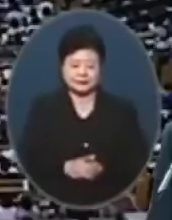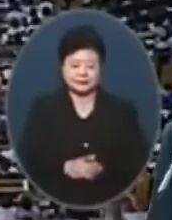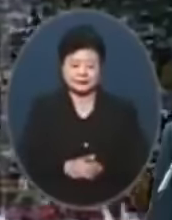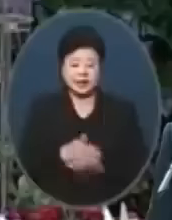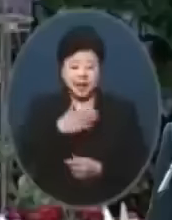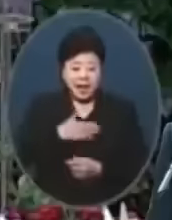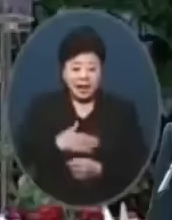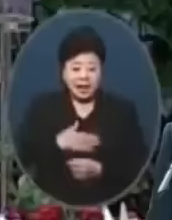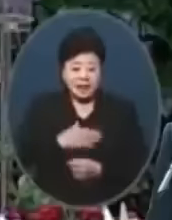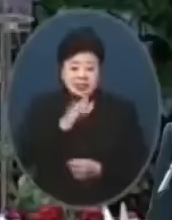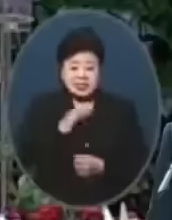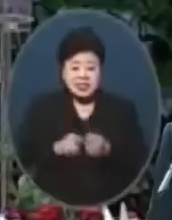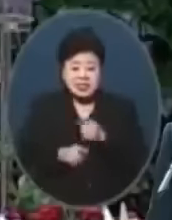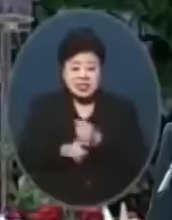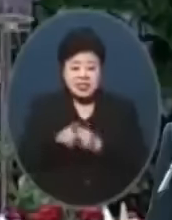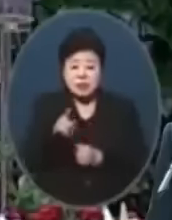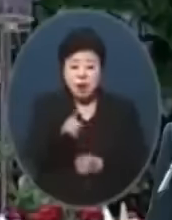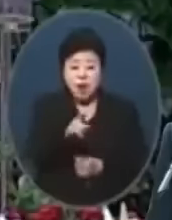알아야 할 진리가